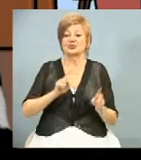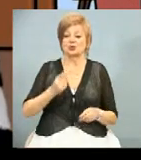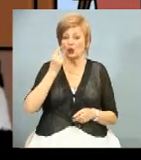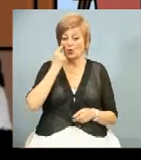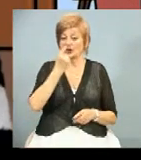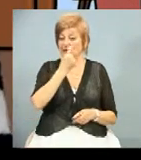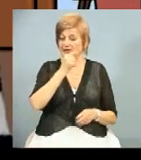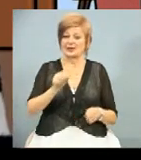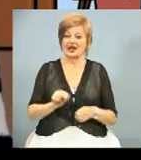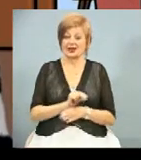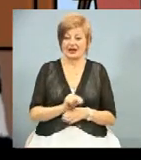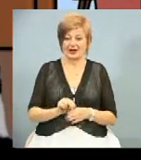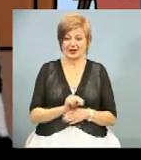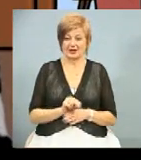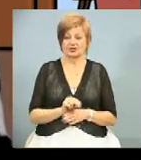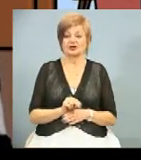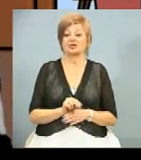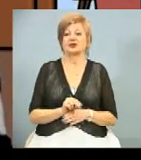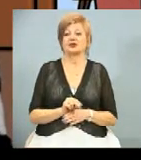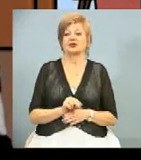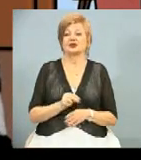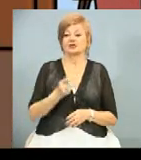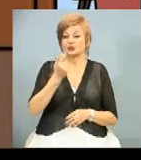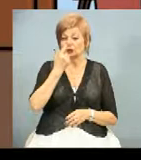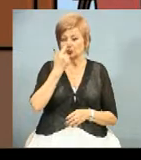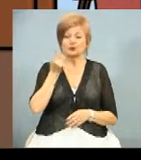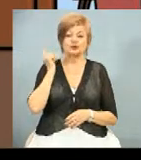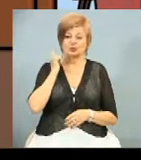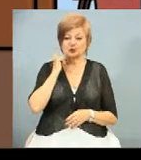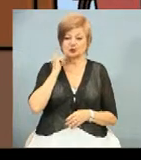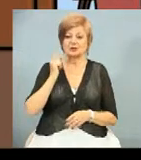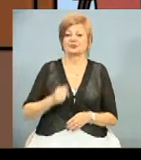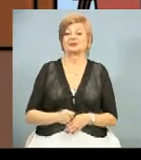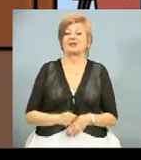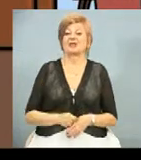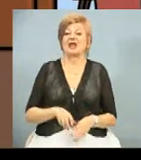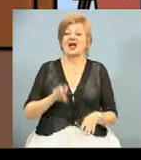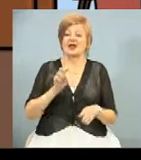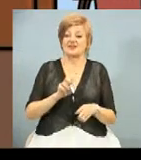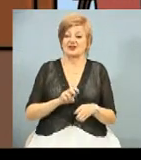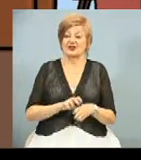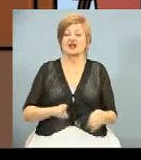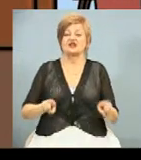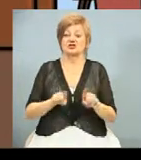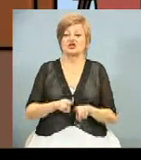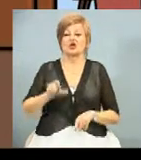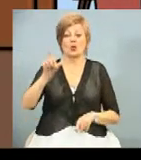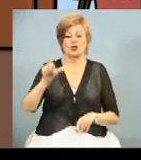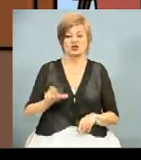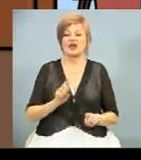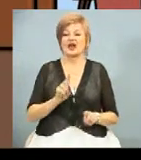глаза, за нос, уши. Врач Это такой человек,